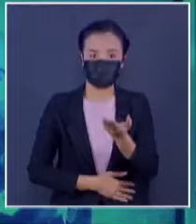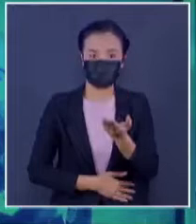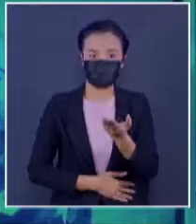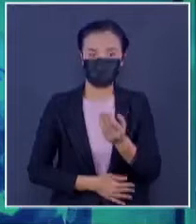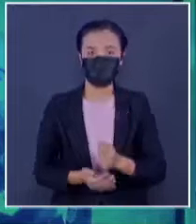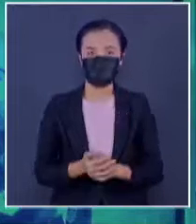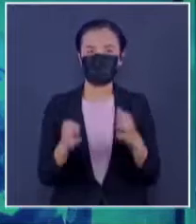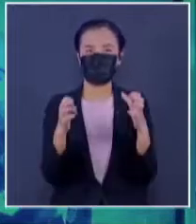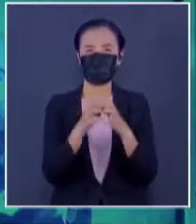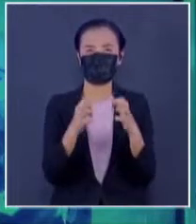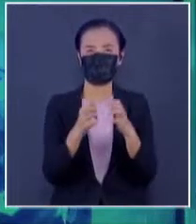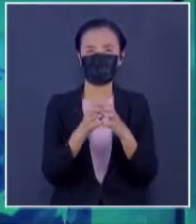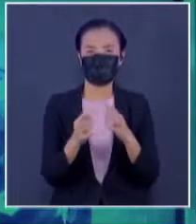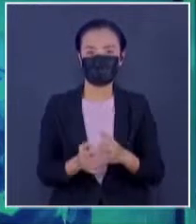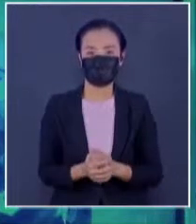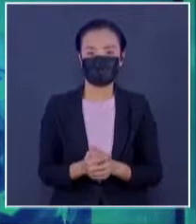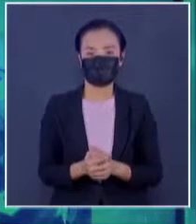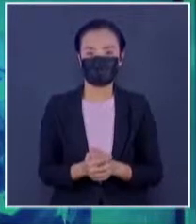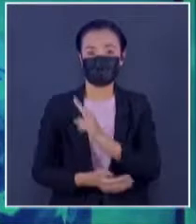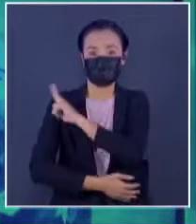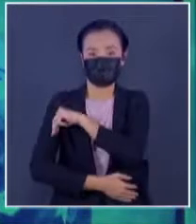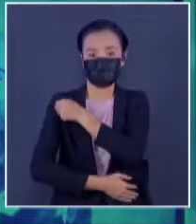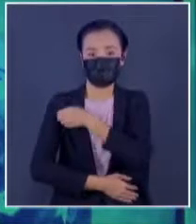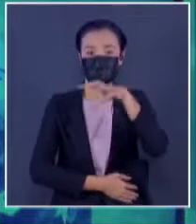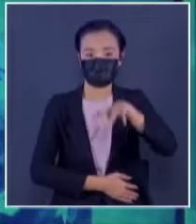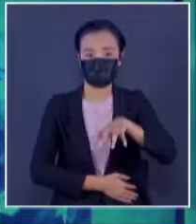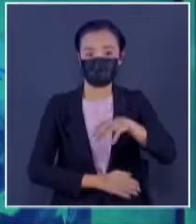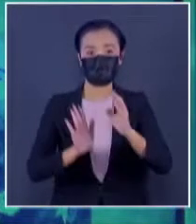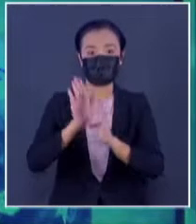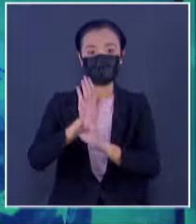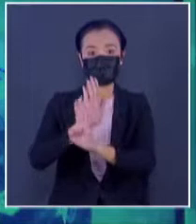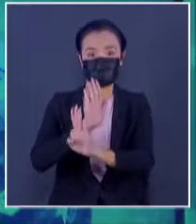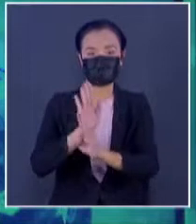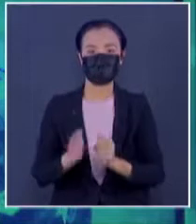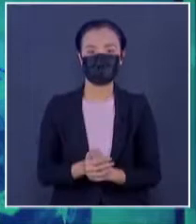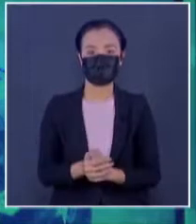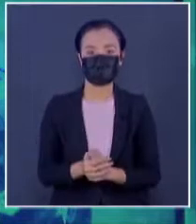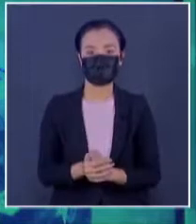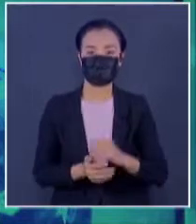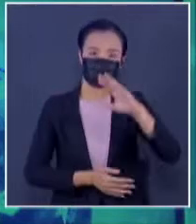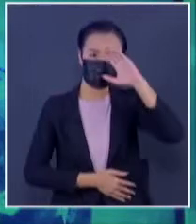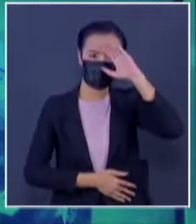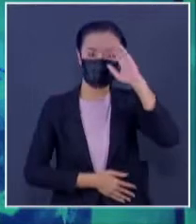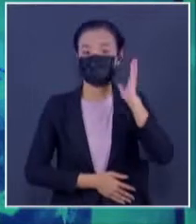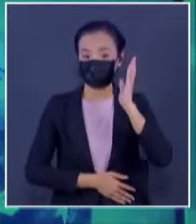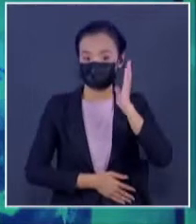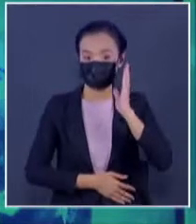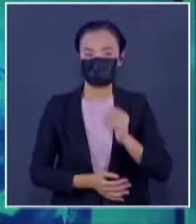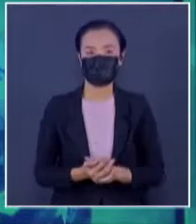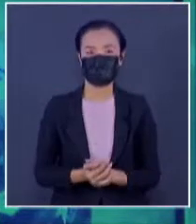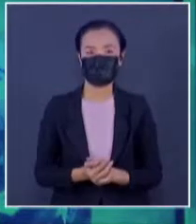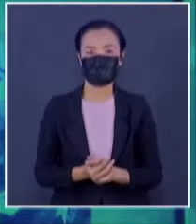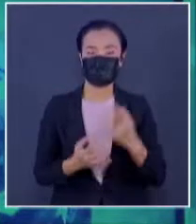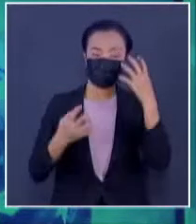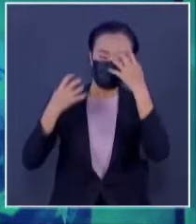จะพาไปดูความวุ่นวายที่เกิดขึ้นที่โรงพยาบาลพุทไธสงจังหวัดบุรีรัมย์นะคะมีคนไข้เป็นผู้ชายอยู่ใน